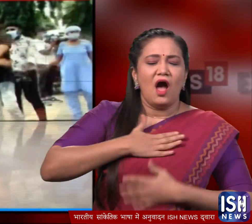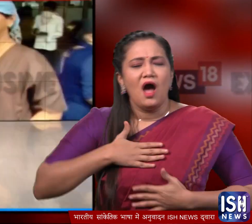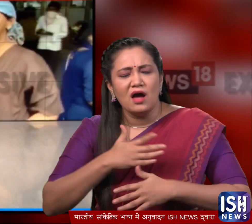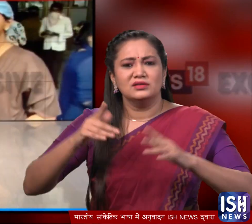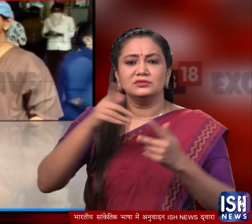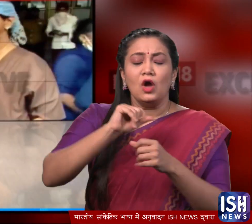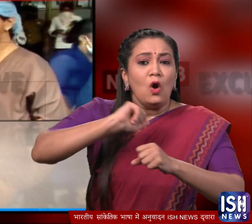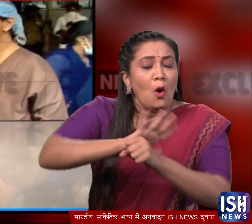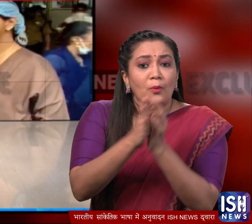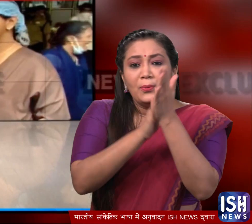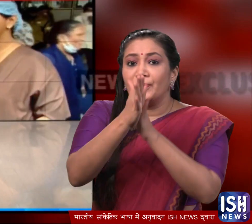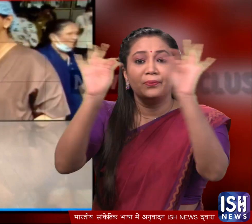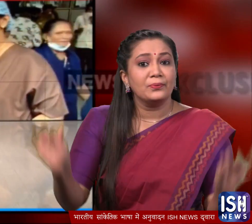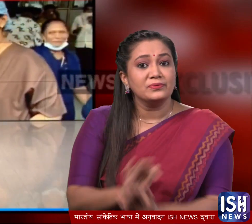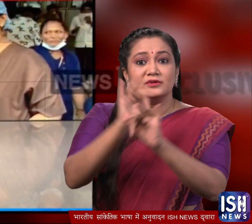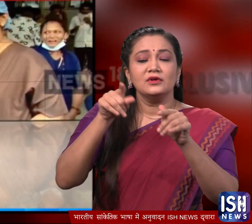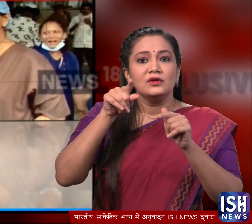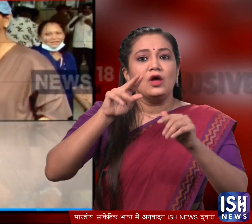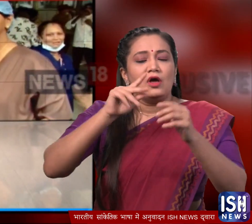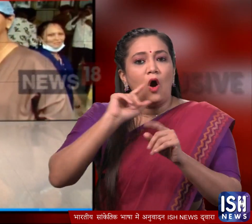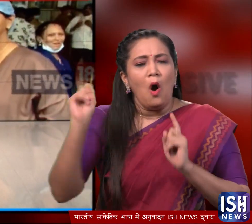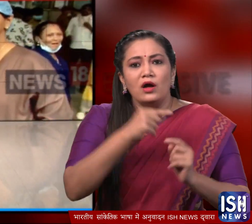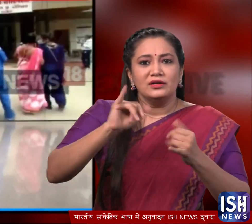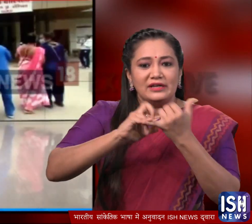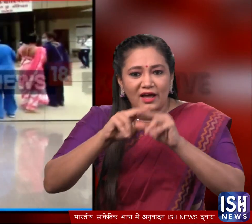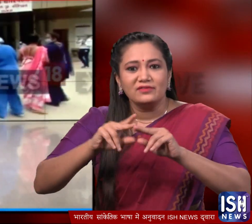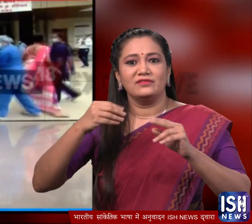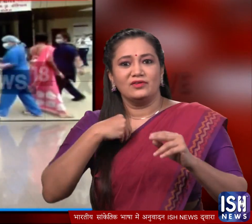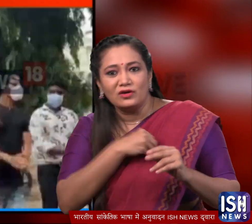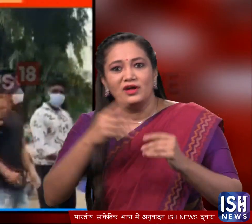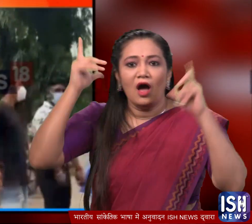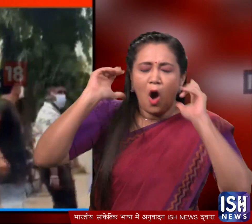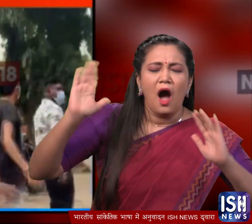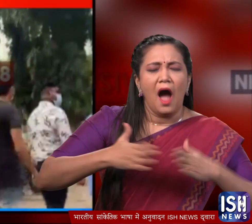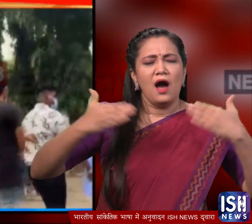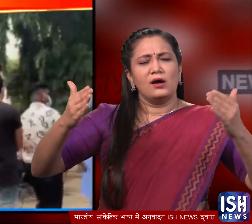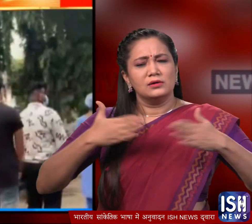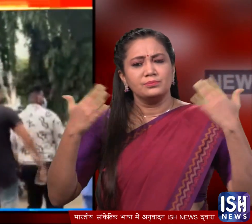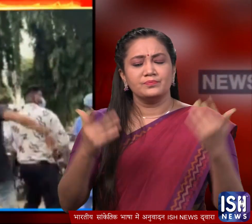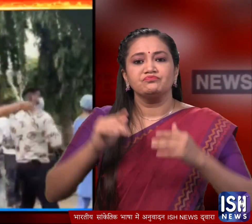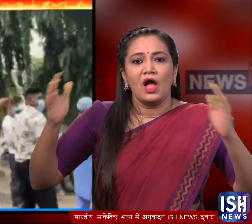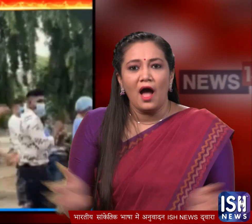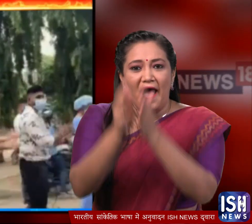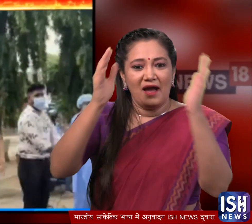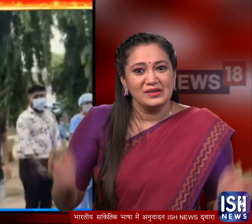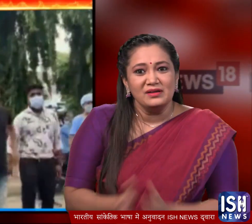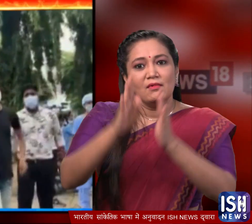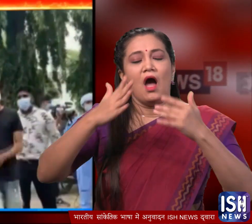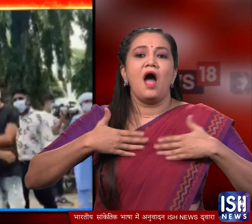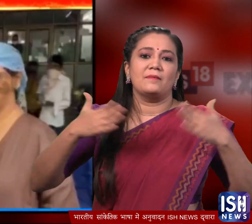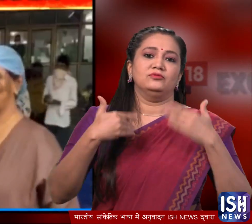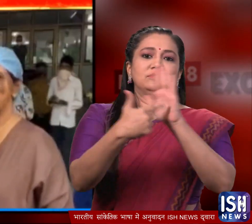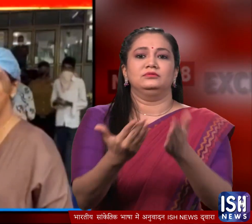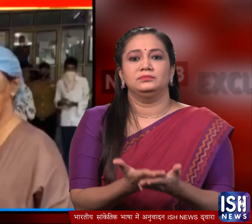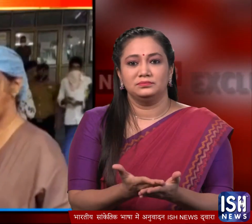बार हुआ जब वहां कोरोना का एक भी मरीज नहीं था, लिहाजा उनके बीच खुशी की लहर दौड़ गई और उन्होंने गरबा खेलकर अपनी खुशी का इजहार